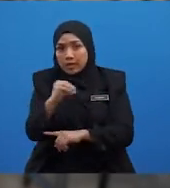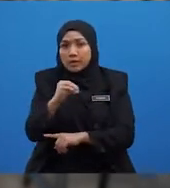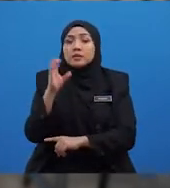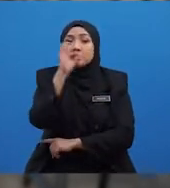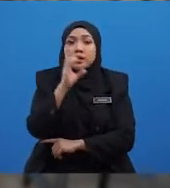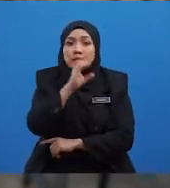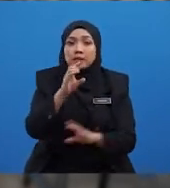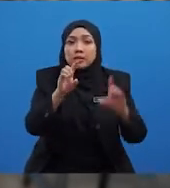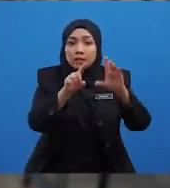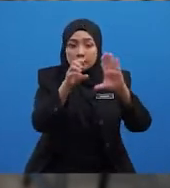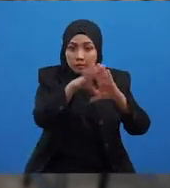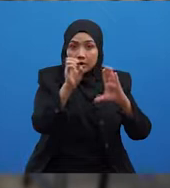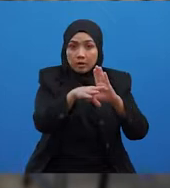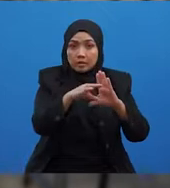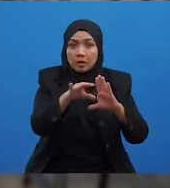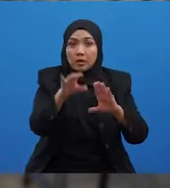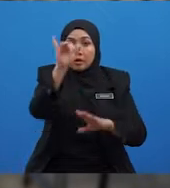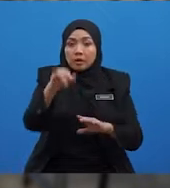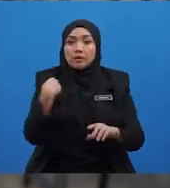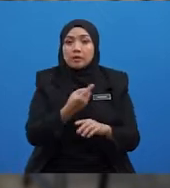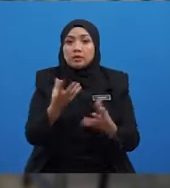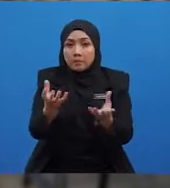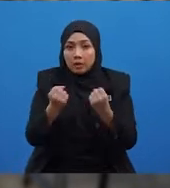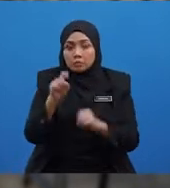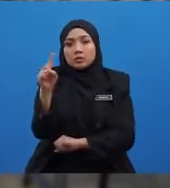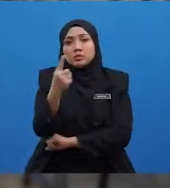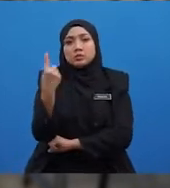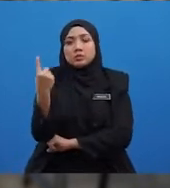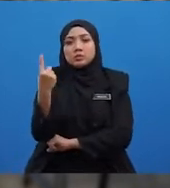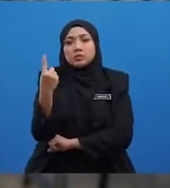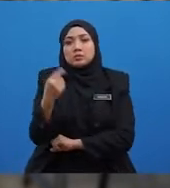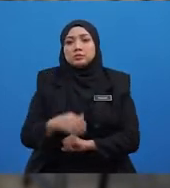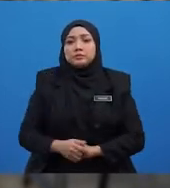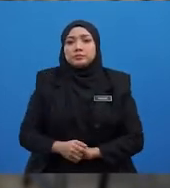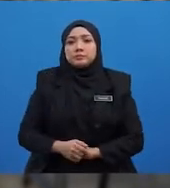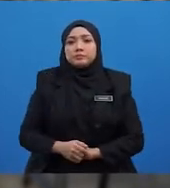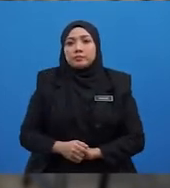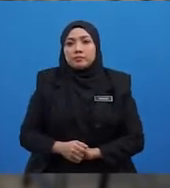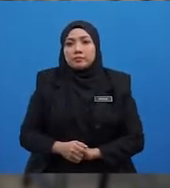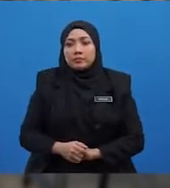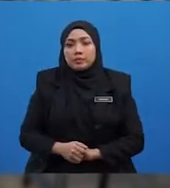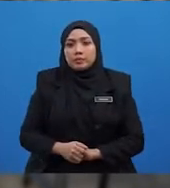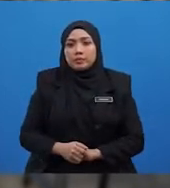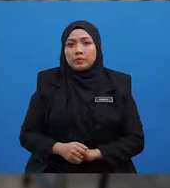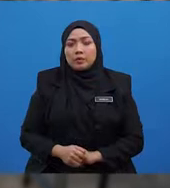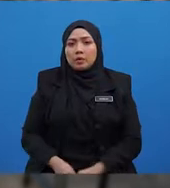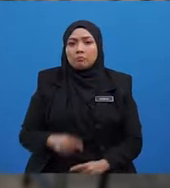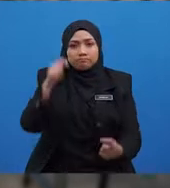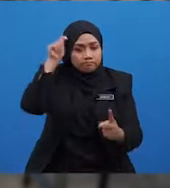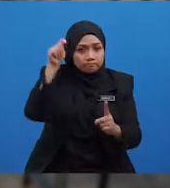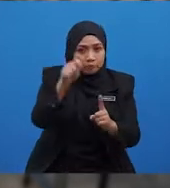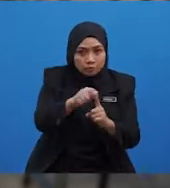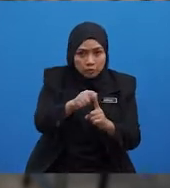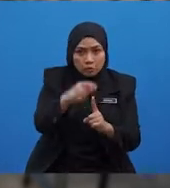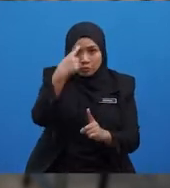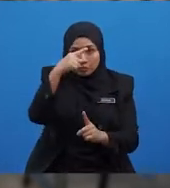yang dikehendaki sahaja? Carian data perlu untuk tujuan memaparkan maklumat yang